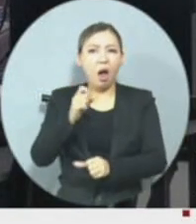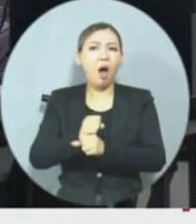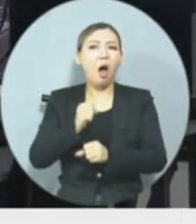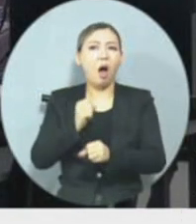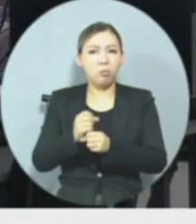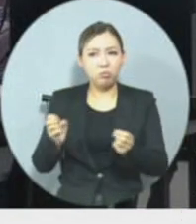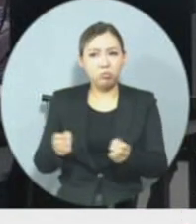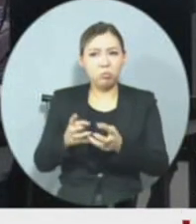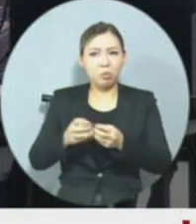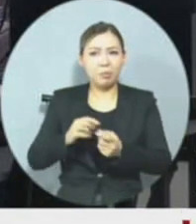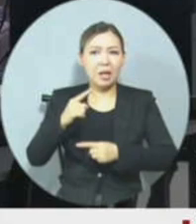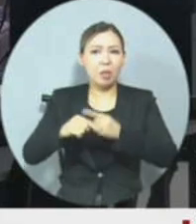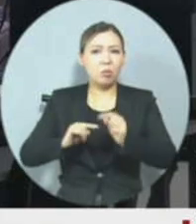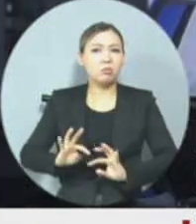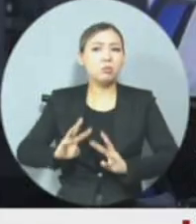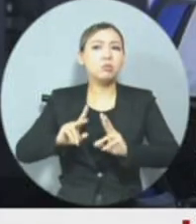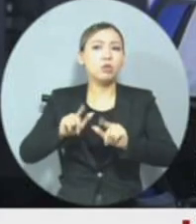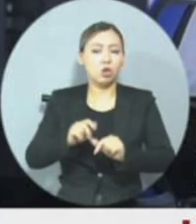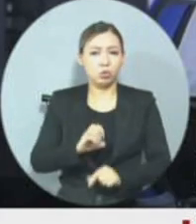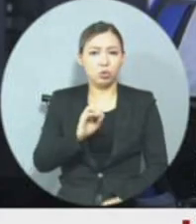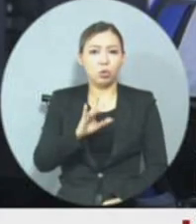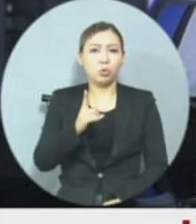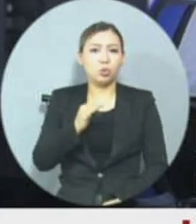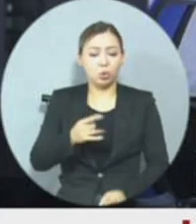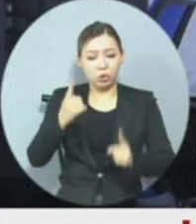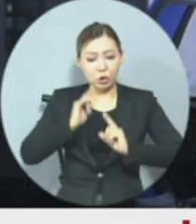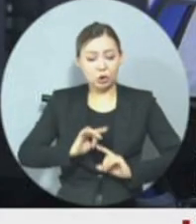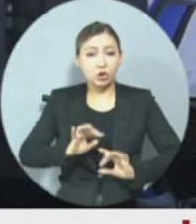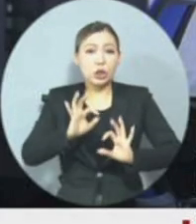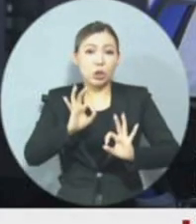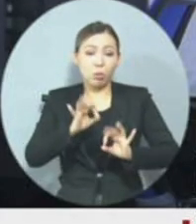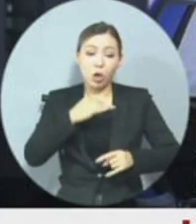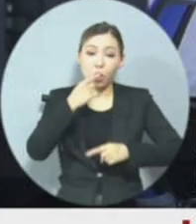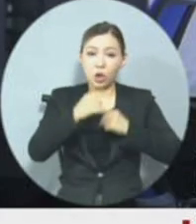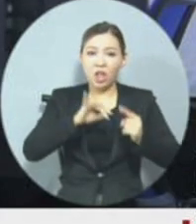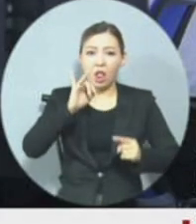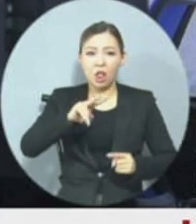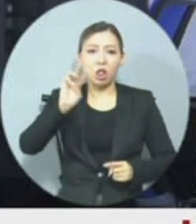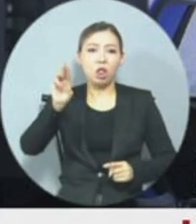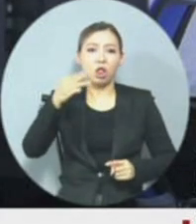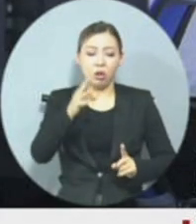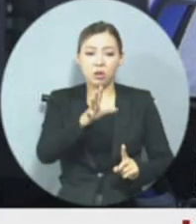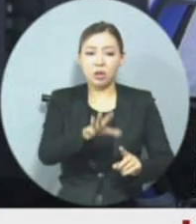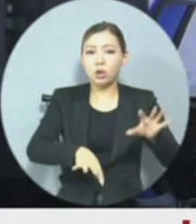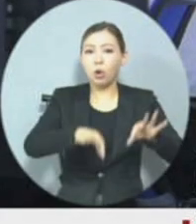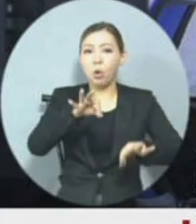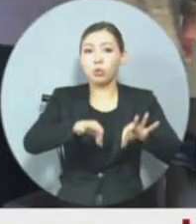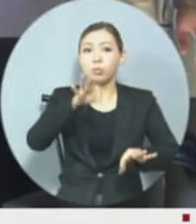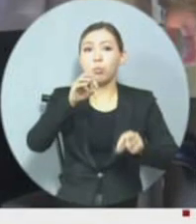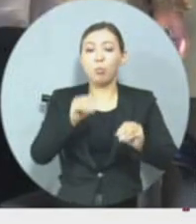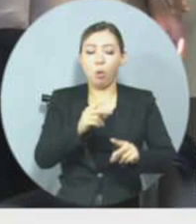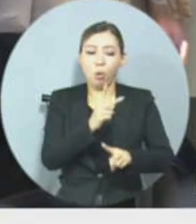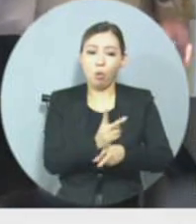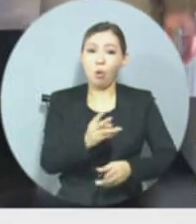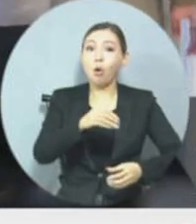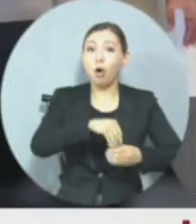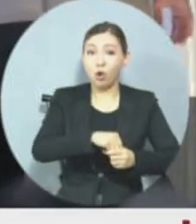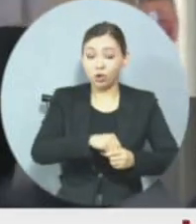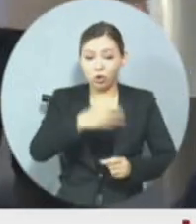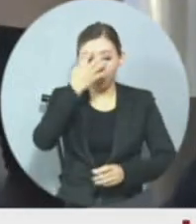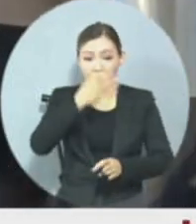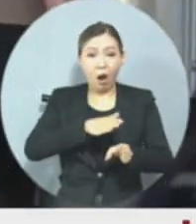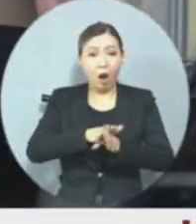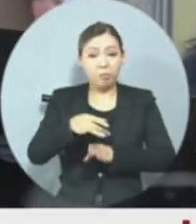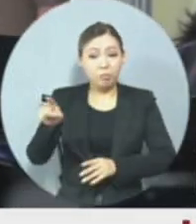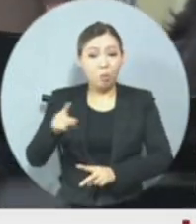төрийн албаа хаагчдын ур чадвар ёс зүй хамлын түвшинг тодорхойлж ил тод нээлттэй сонгон шалгуулдаг байхаар хуульчлан зохицуулсан. Төрийн албаны